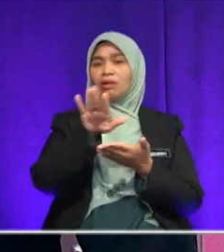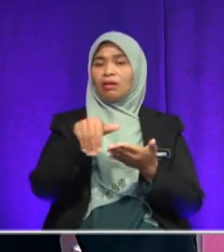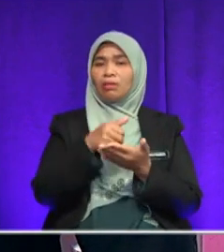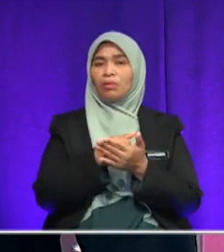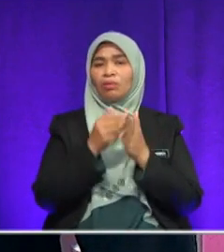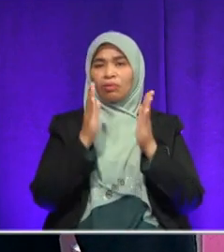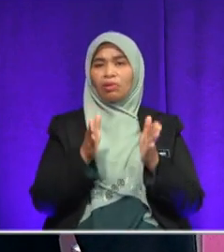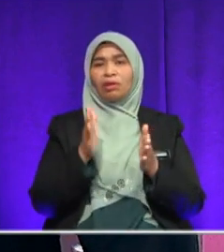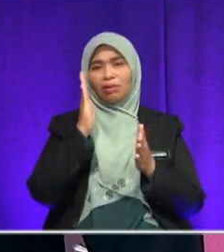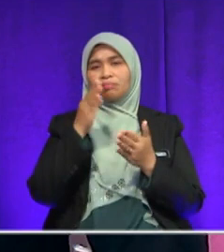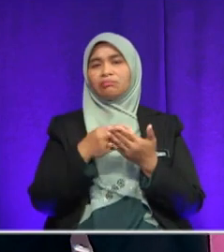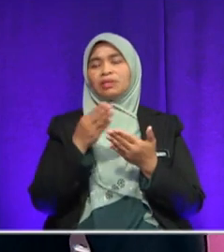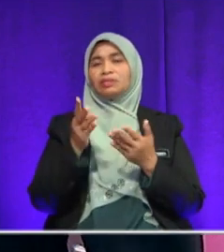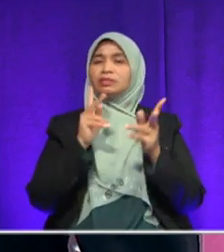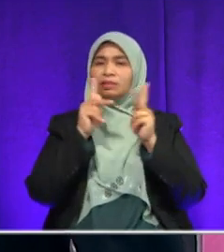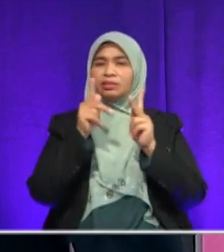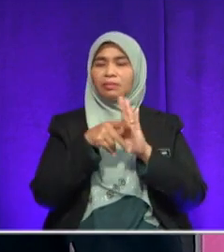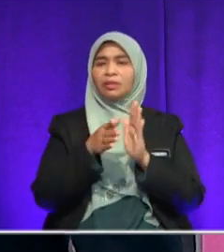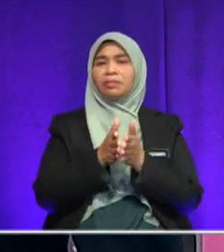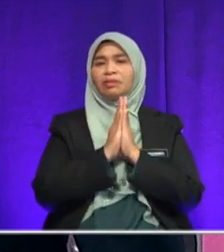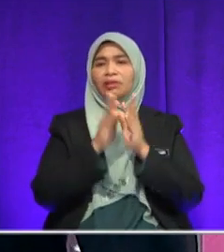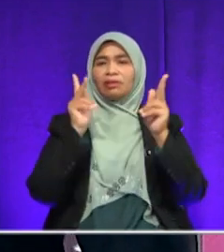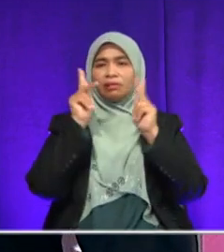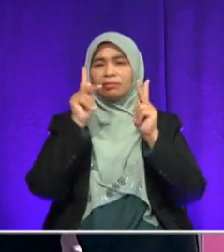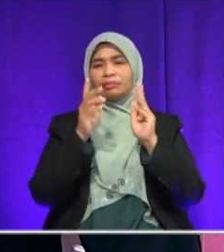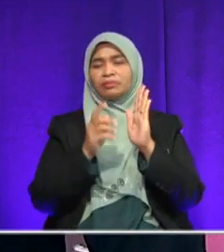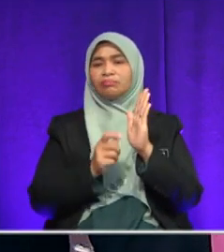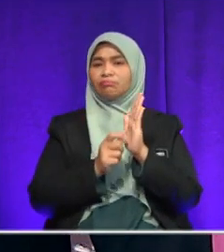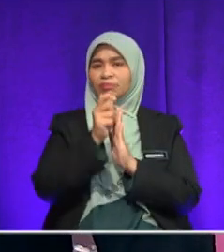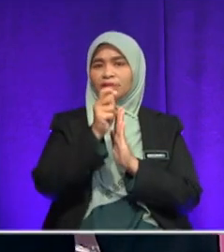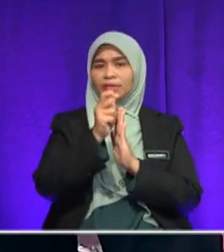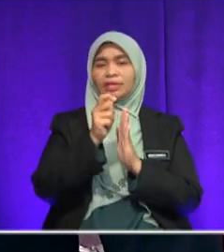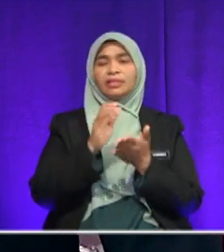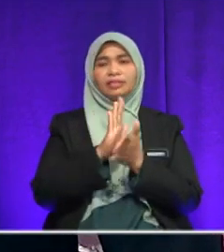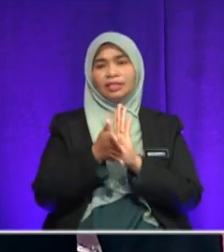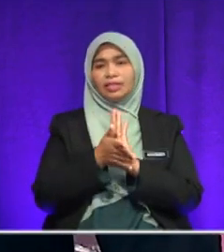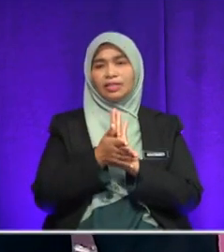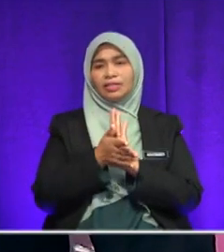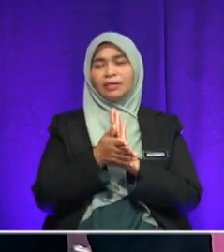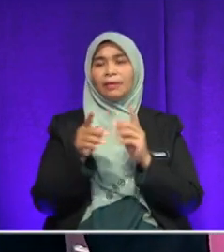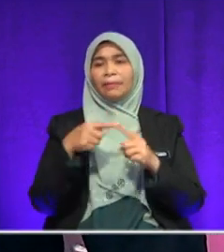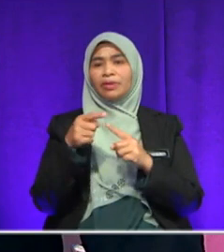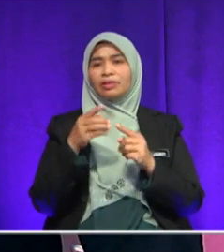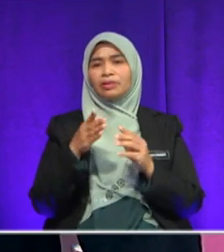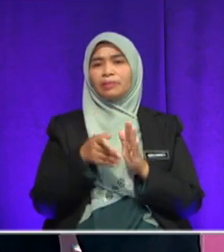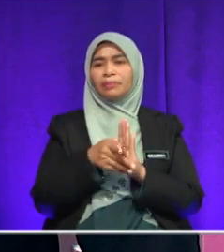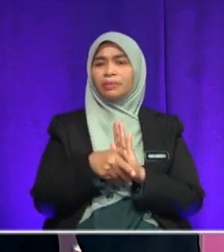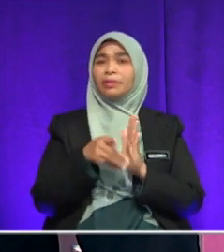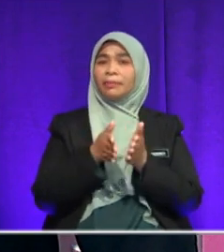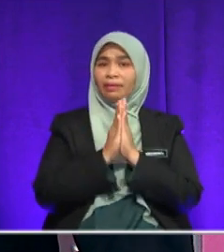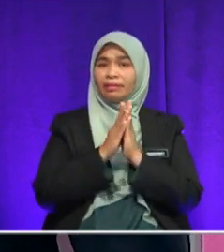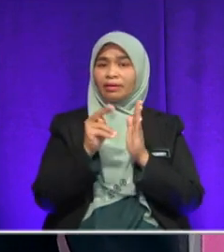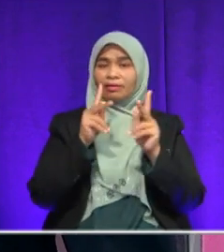beli kereta. Permintaan ke atas kereta akan meningkat. So dalam masa yang sama, bila kereta permintaan ke atas kereta